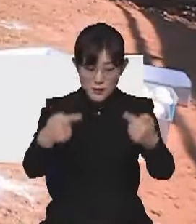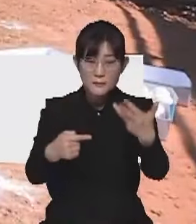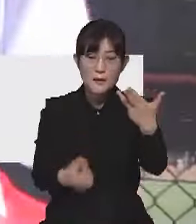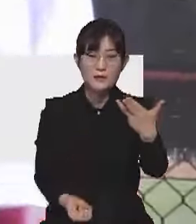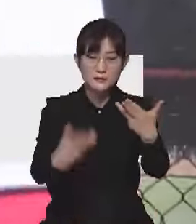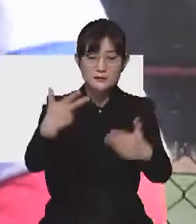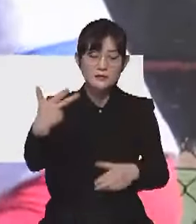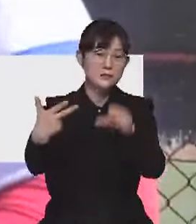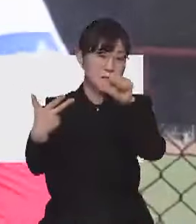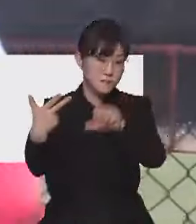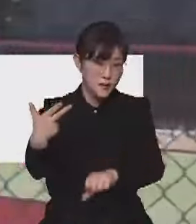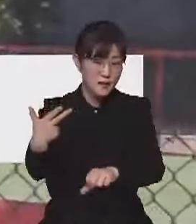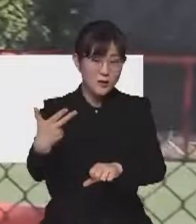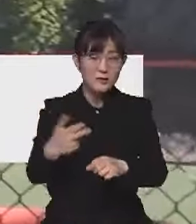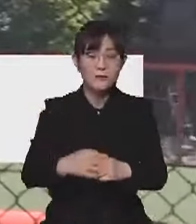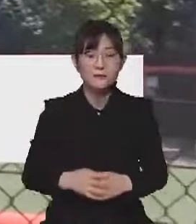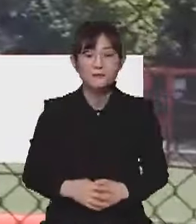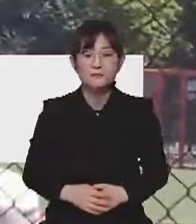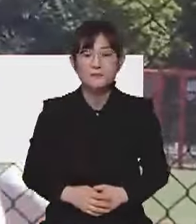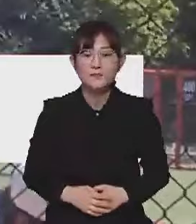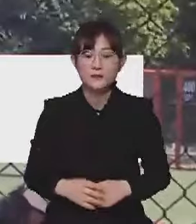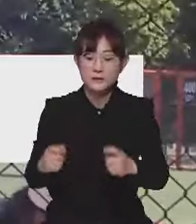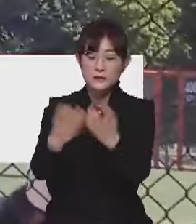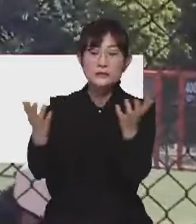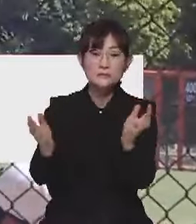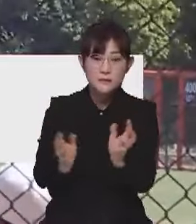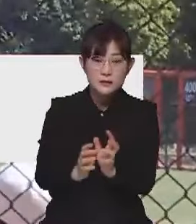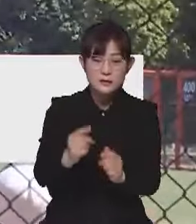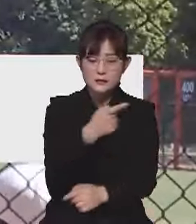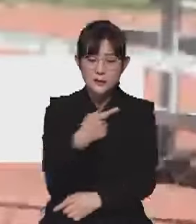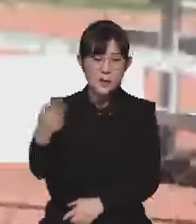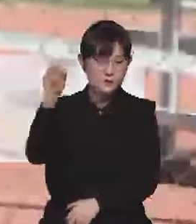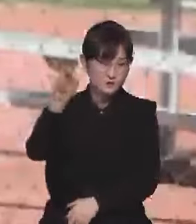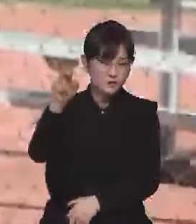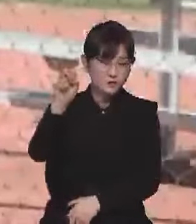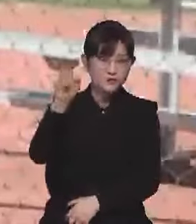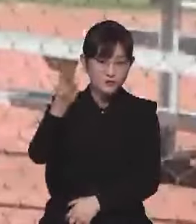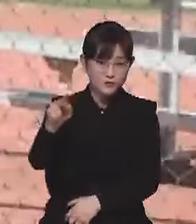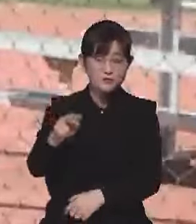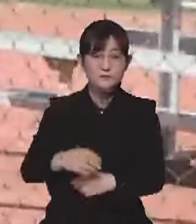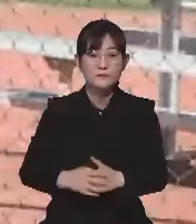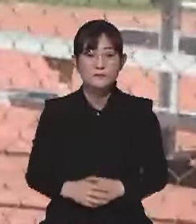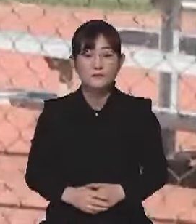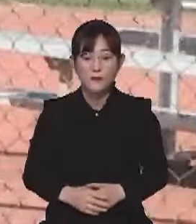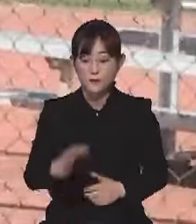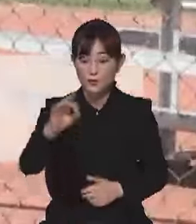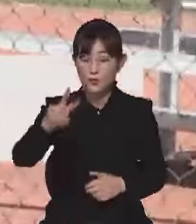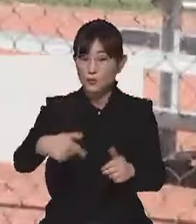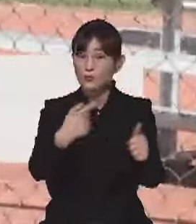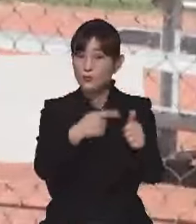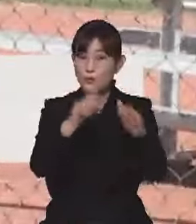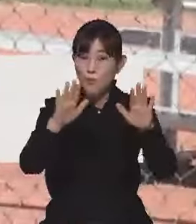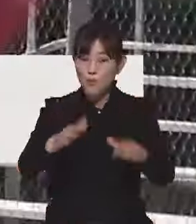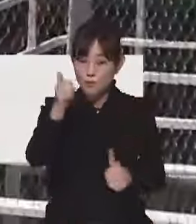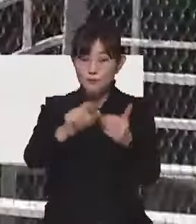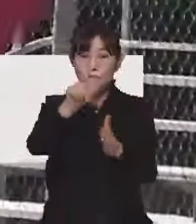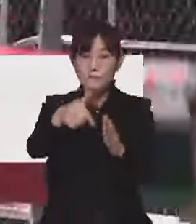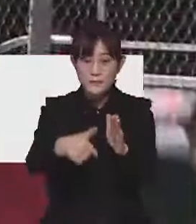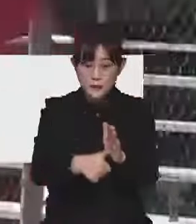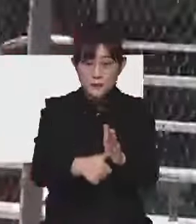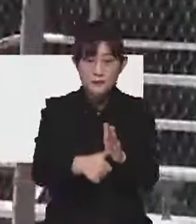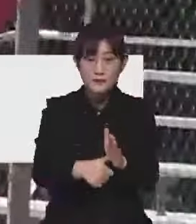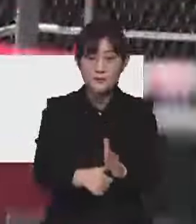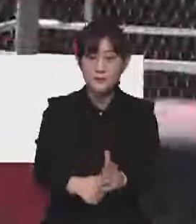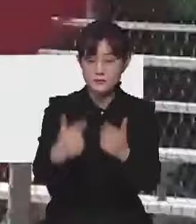평균 자책점 4.04를 기록하며 팀의 풀타임 선발로 자리 잡았습니다. 윤영철은 올 시즌에도 정교한